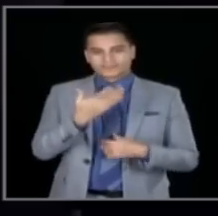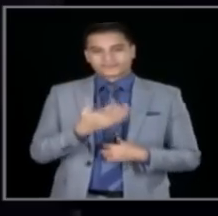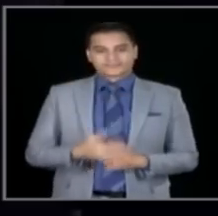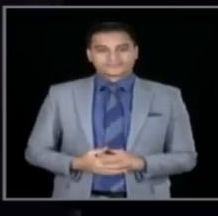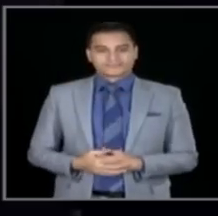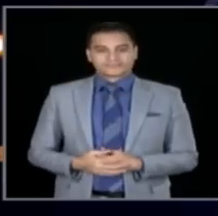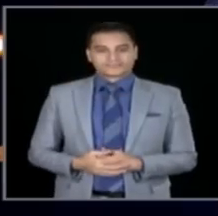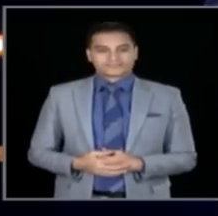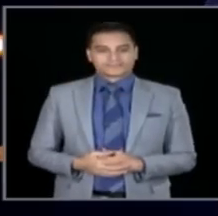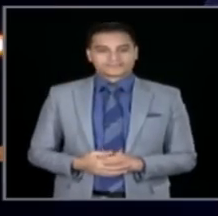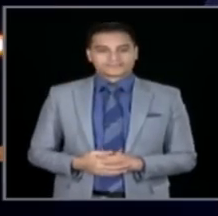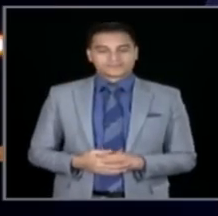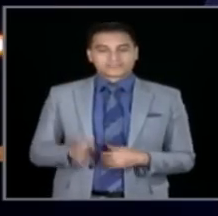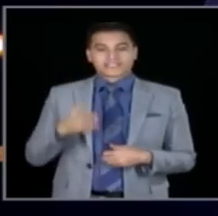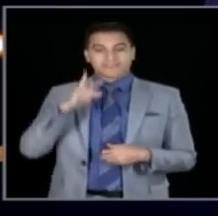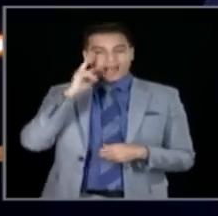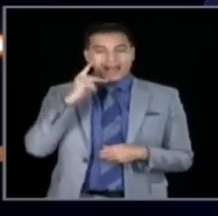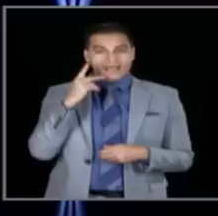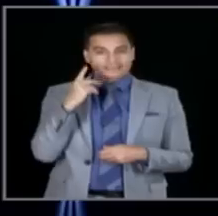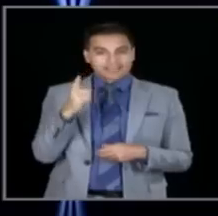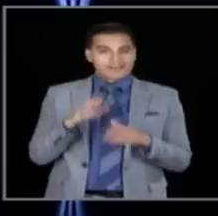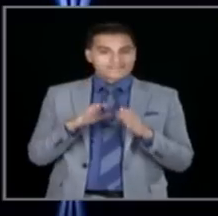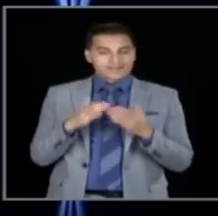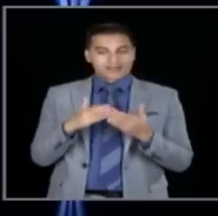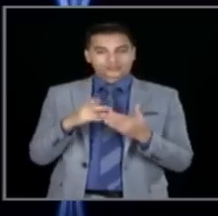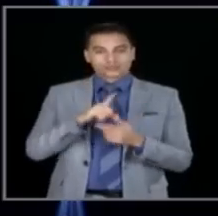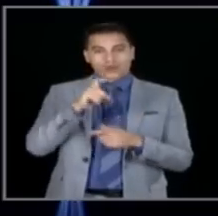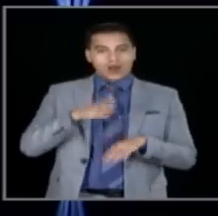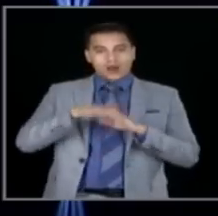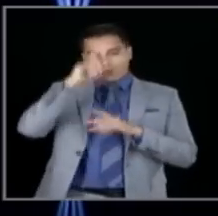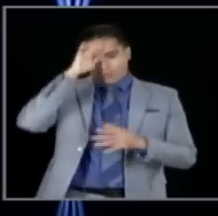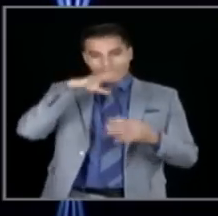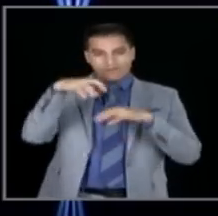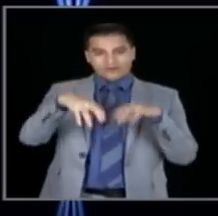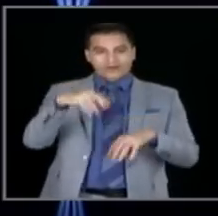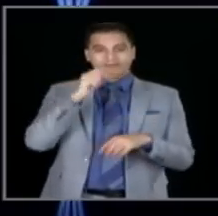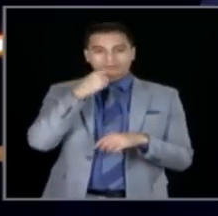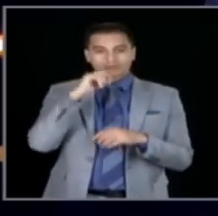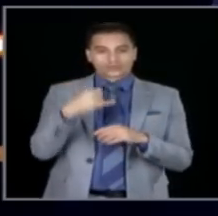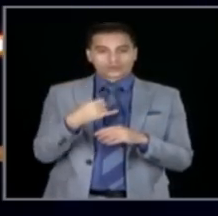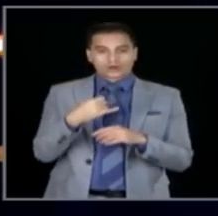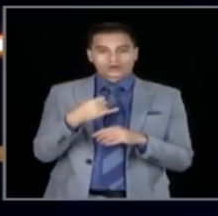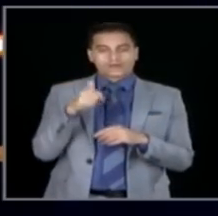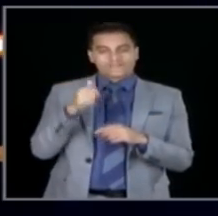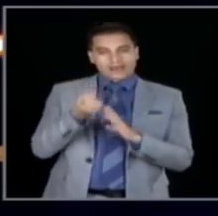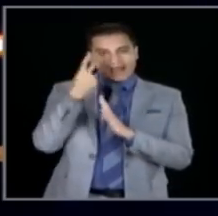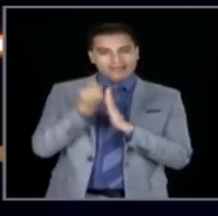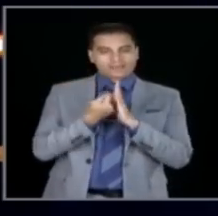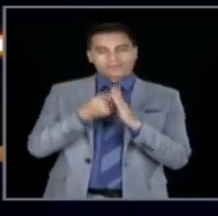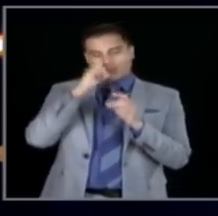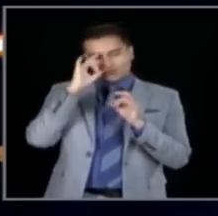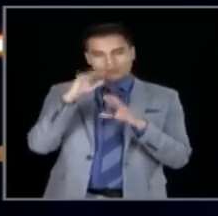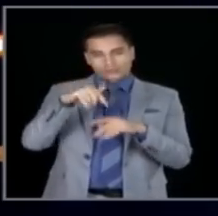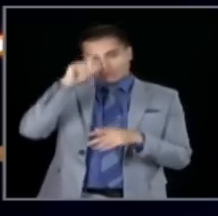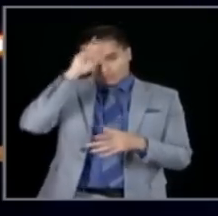5. حوت الأزرق، سؤال في جغرافيا: إمتى الجوكر يا حسام؟ الأدب إن شاء الله. تمام.